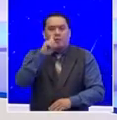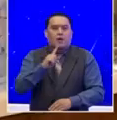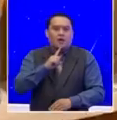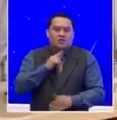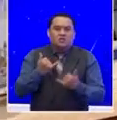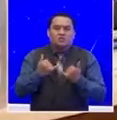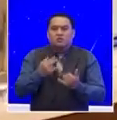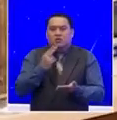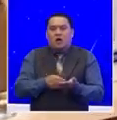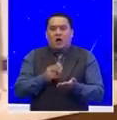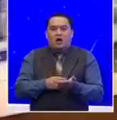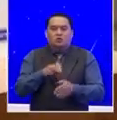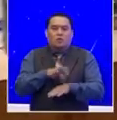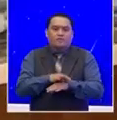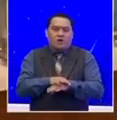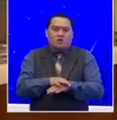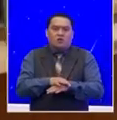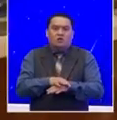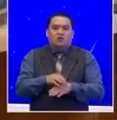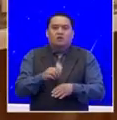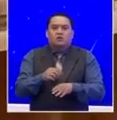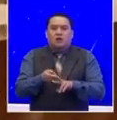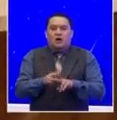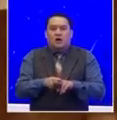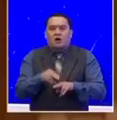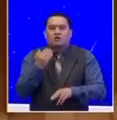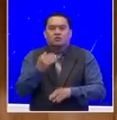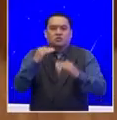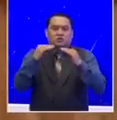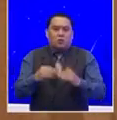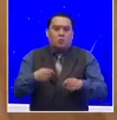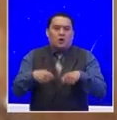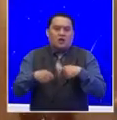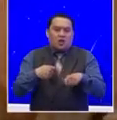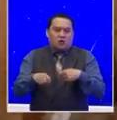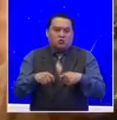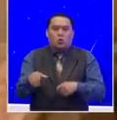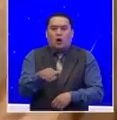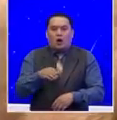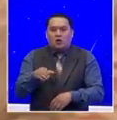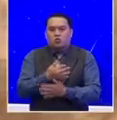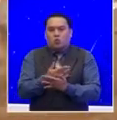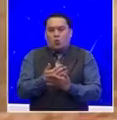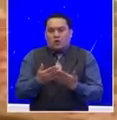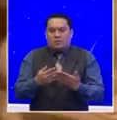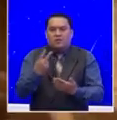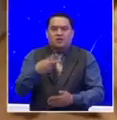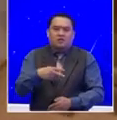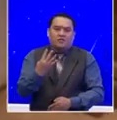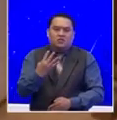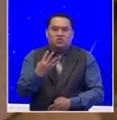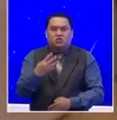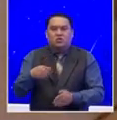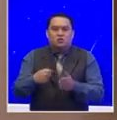этом свидетельствует статистика оператора фискальных данных «Tax.com». Снижение продаж наблюдалось и по другим алкогольным напиткам. В среднем